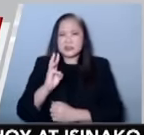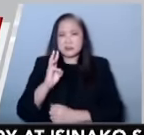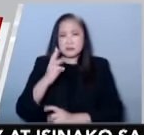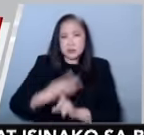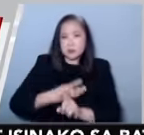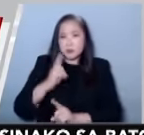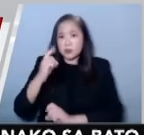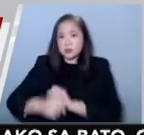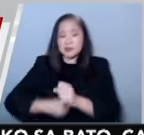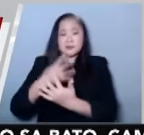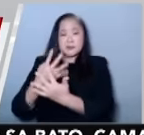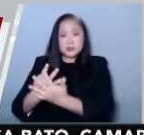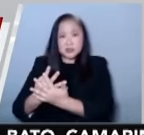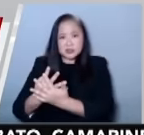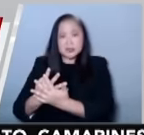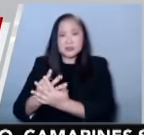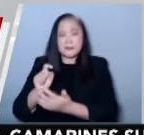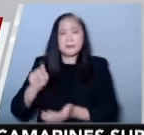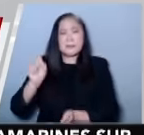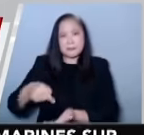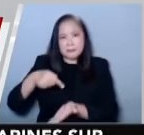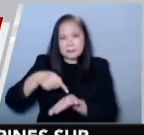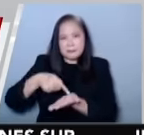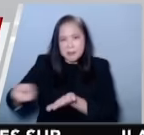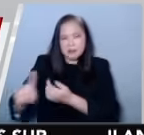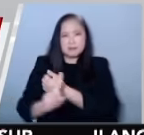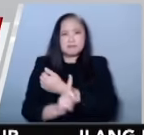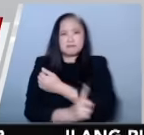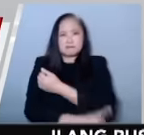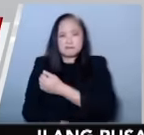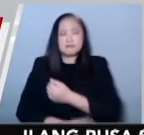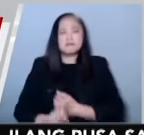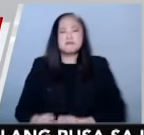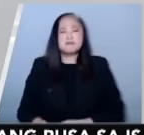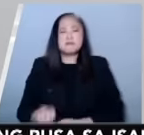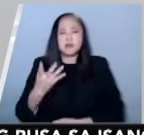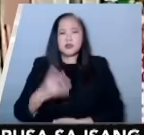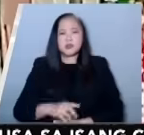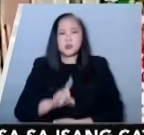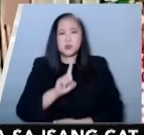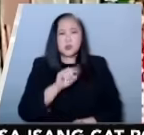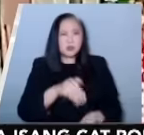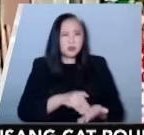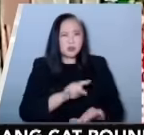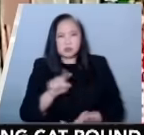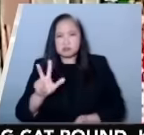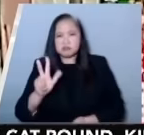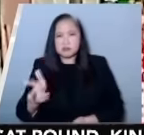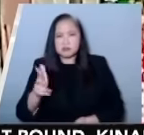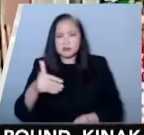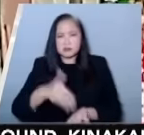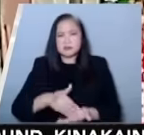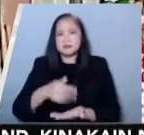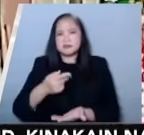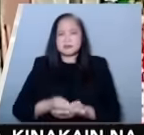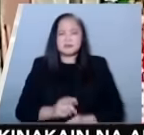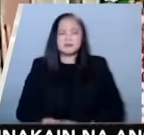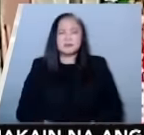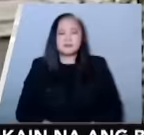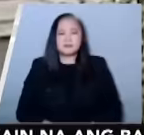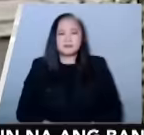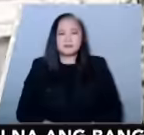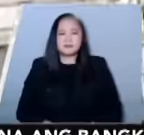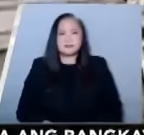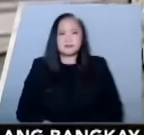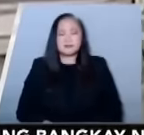parang fine or multa na 1,000 to 30,000. Ito ang unang balita. Jessica